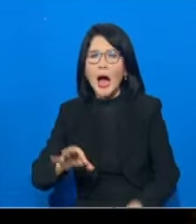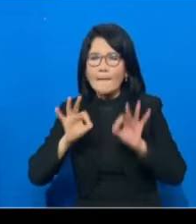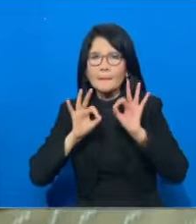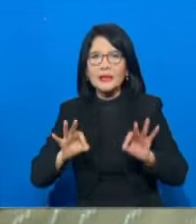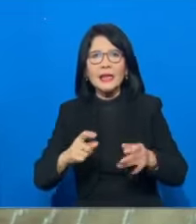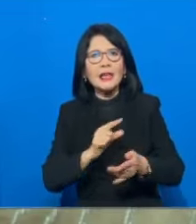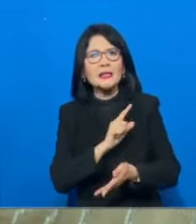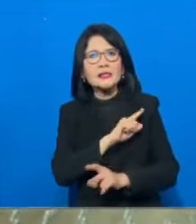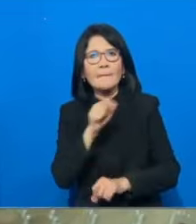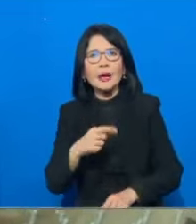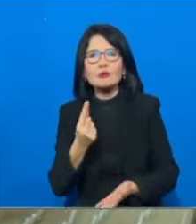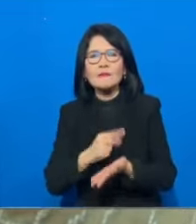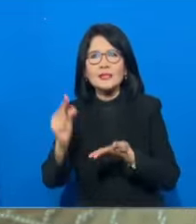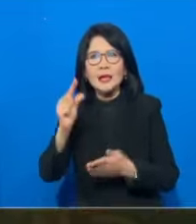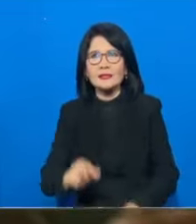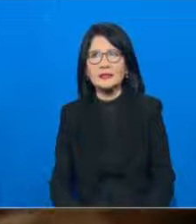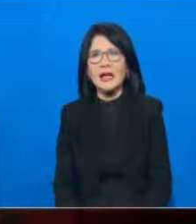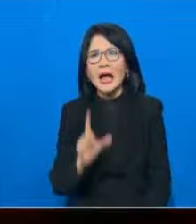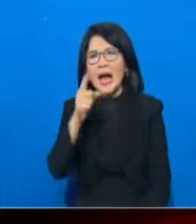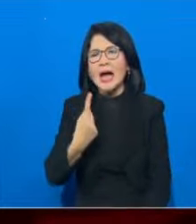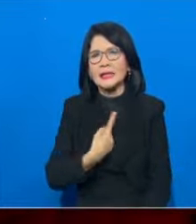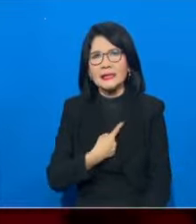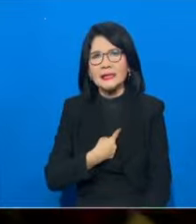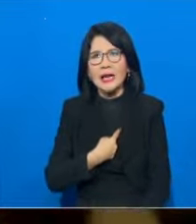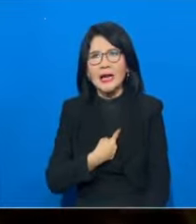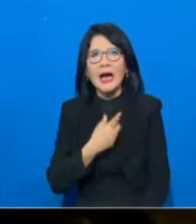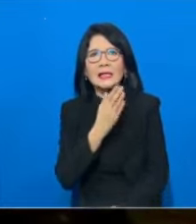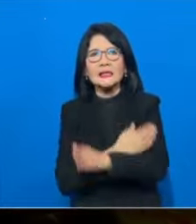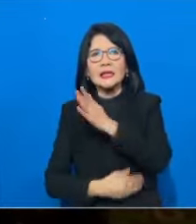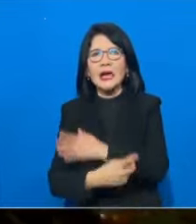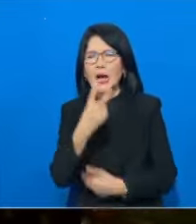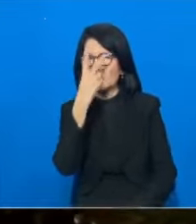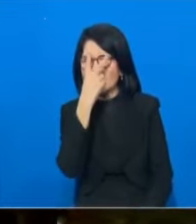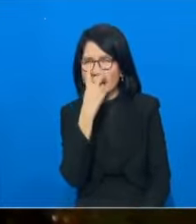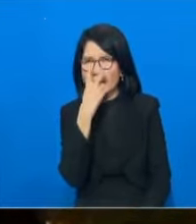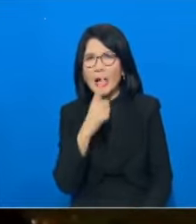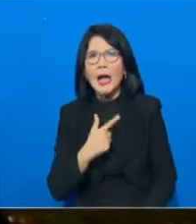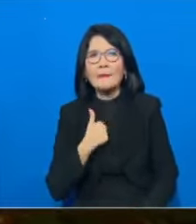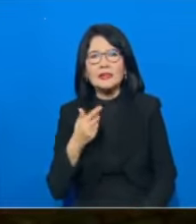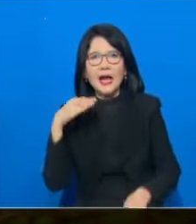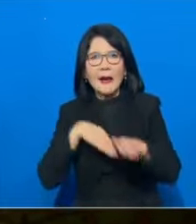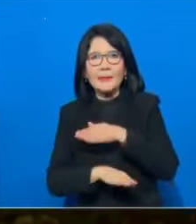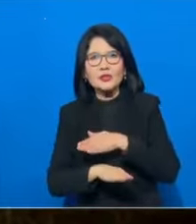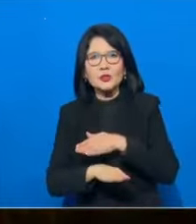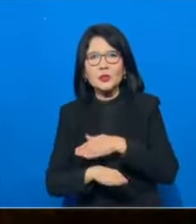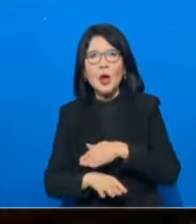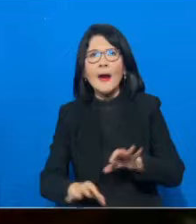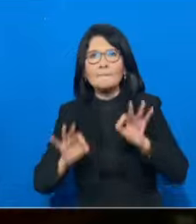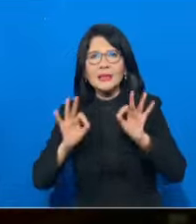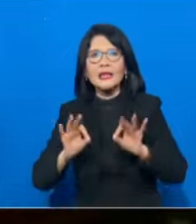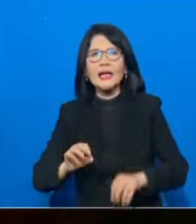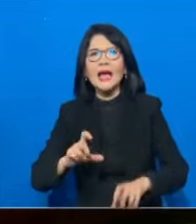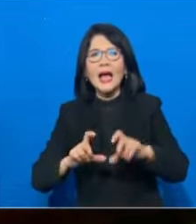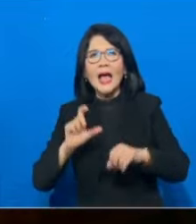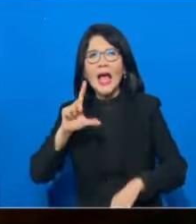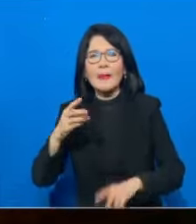perguruan tinggi dirinya yang merupakan penyandang tunaetra berhasil masuk jurusan pendidikan luar biasa fakultas